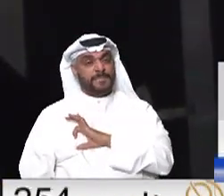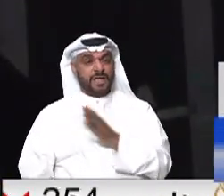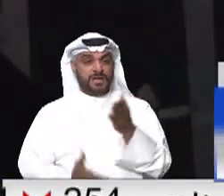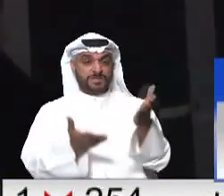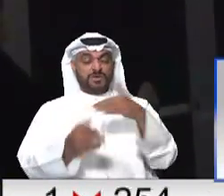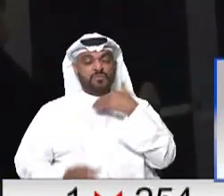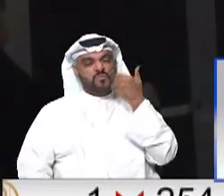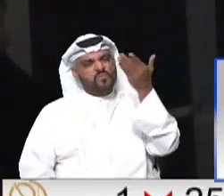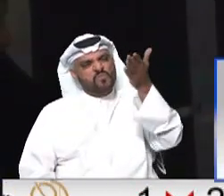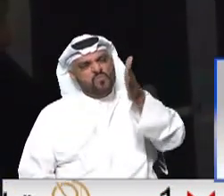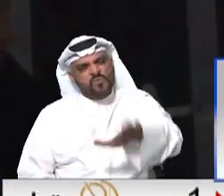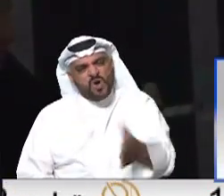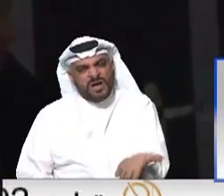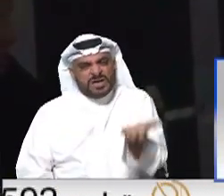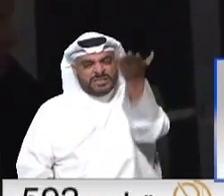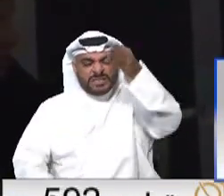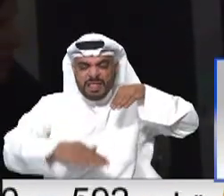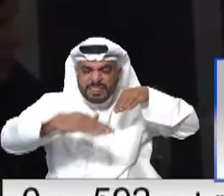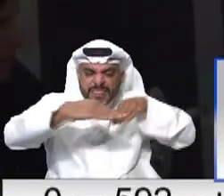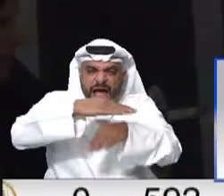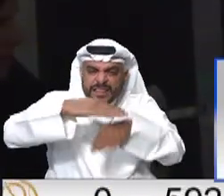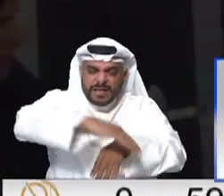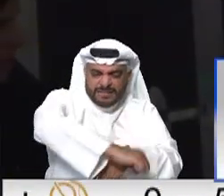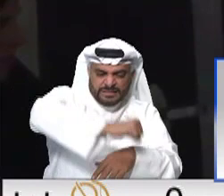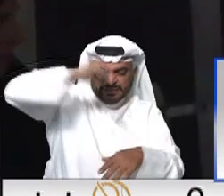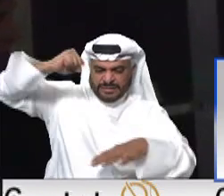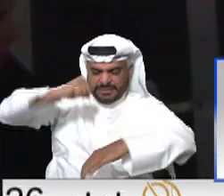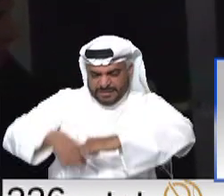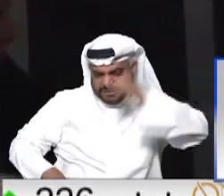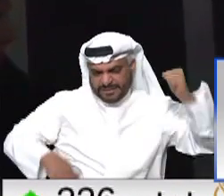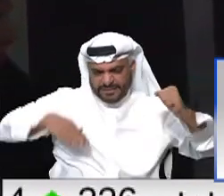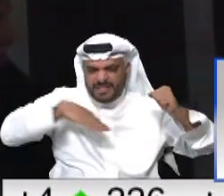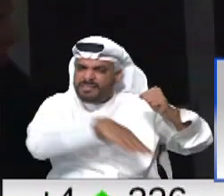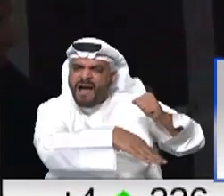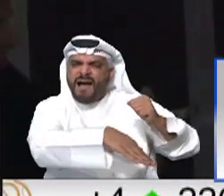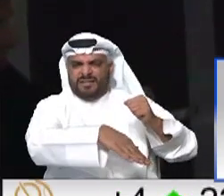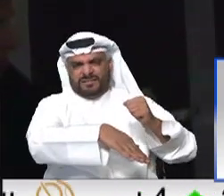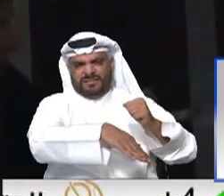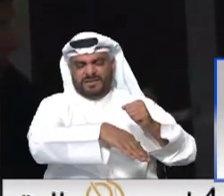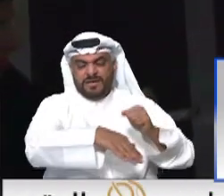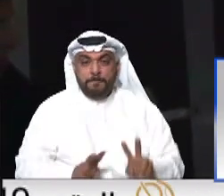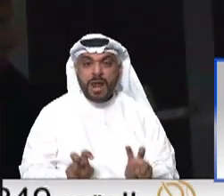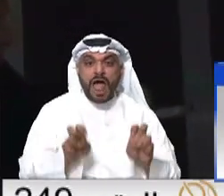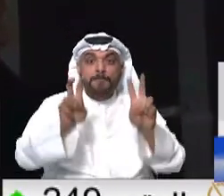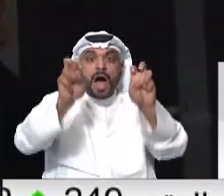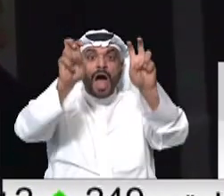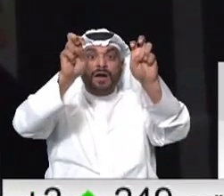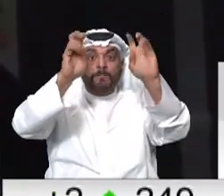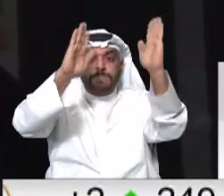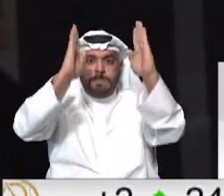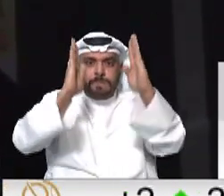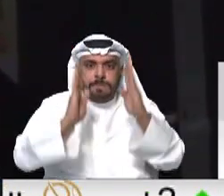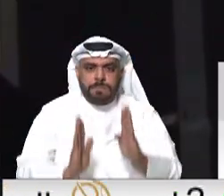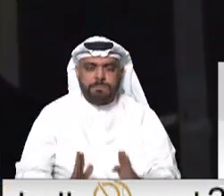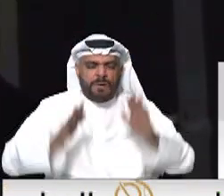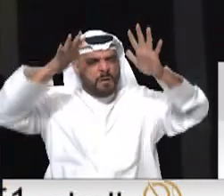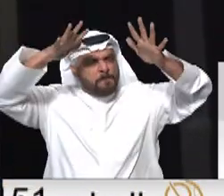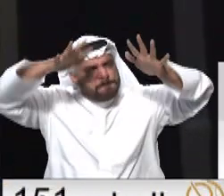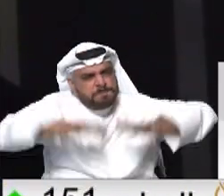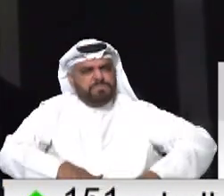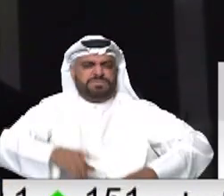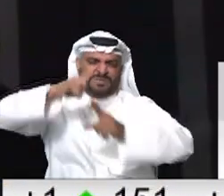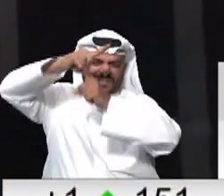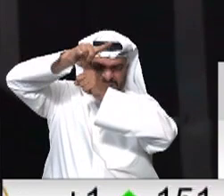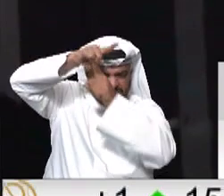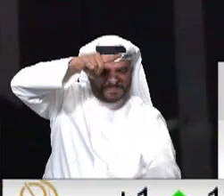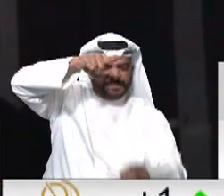الضحايا تحت الركام في مختلف المناطق التي تم استهدافها خلال الساعات الماضية. حتى اللحظة الطواقم الطبية وطواقم الدفاع